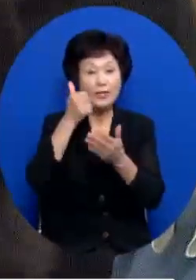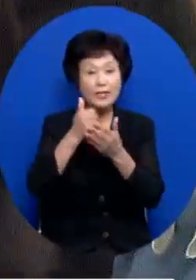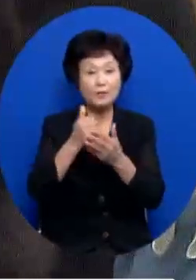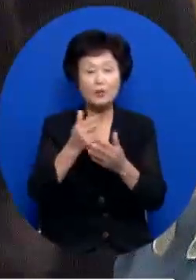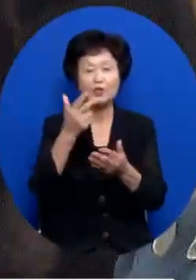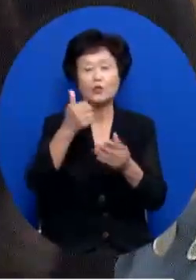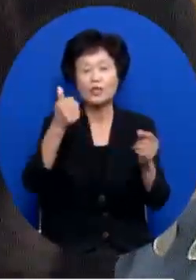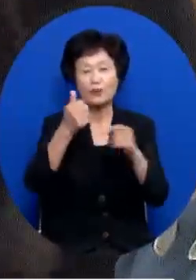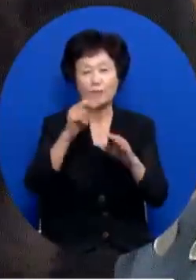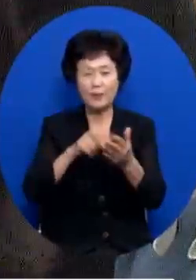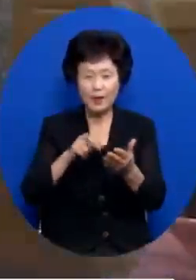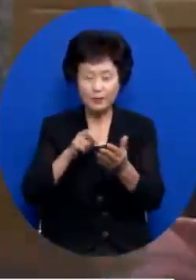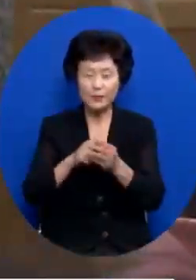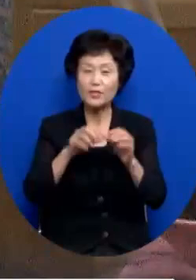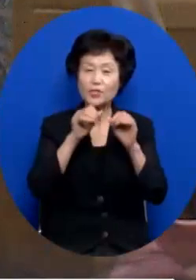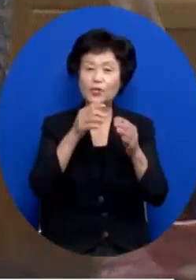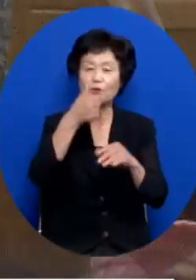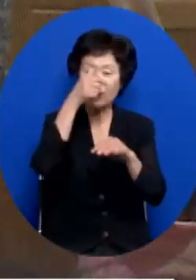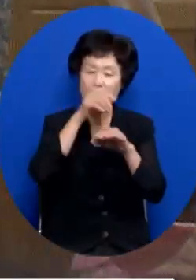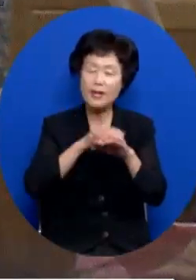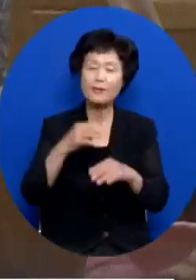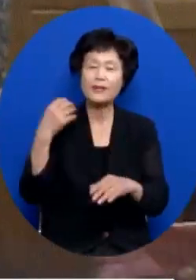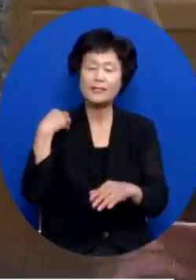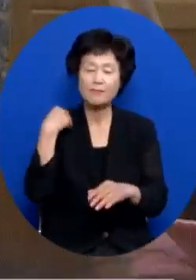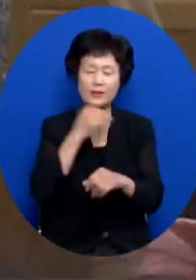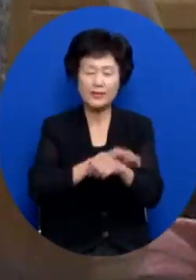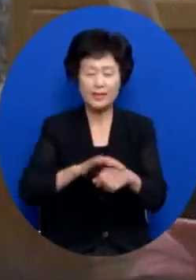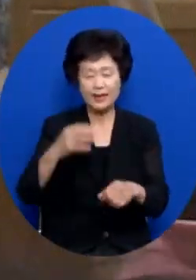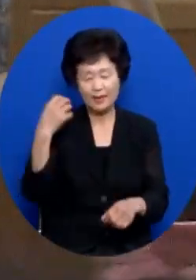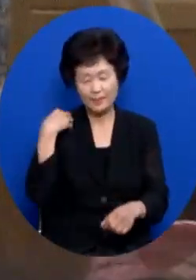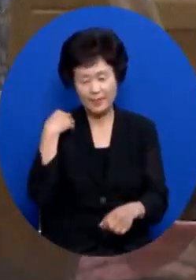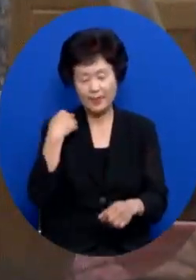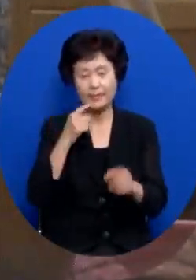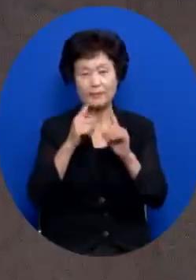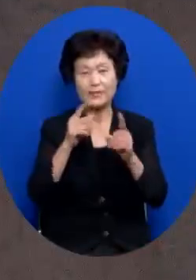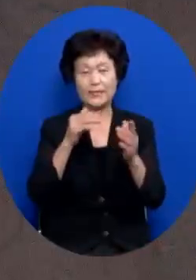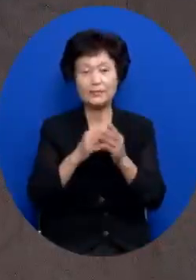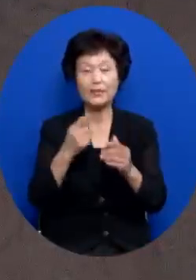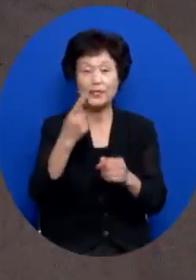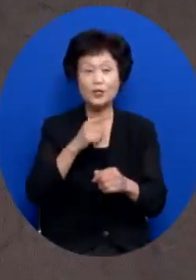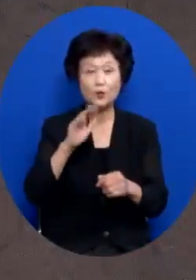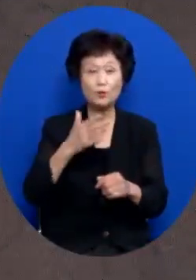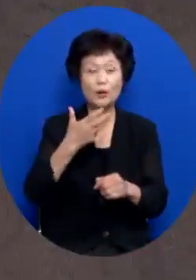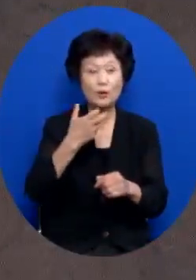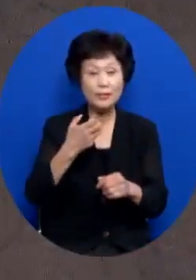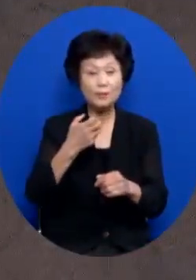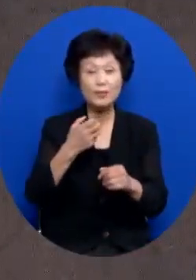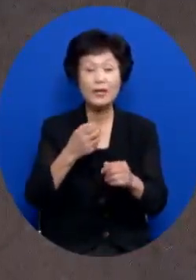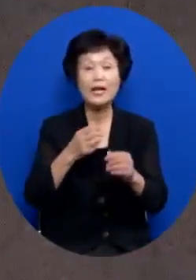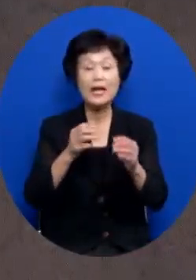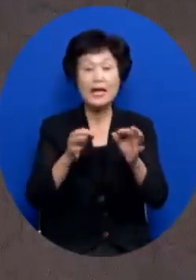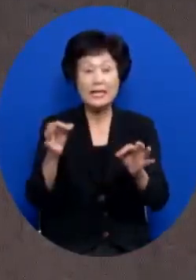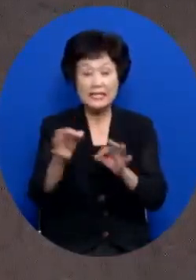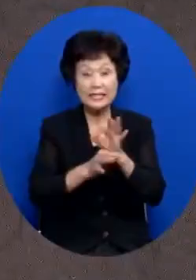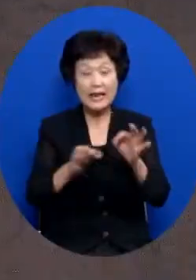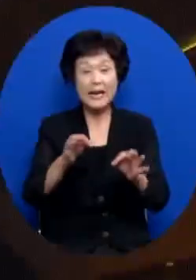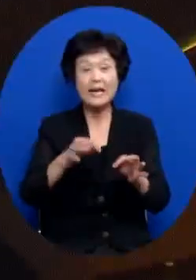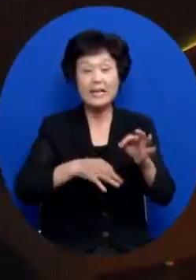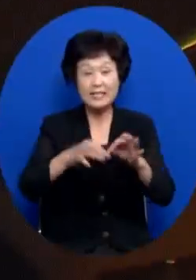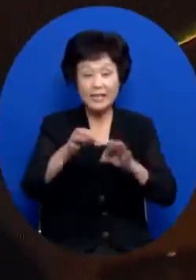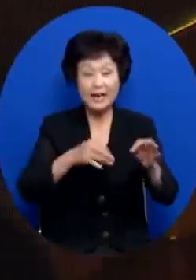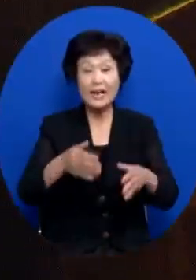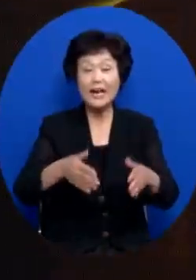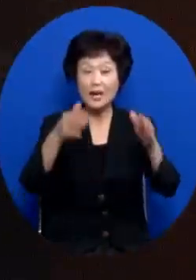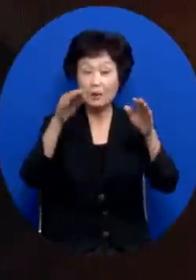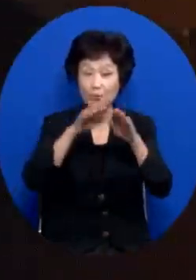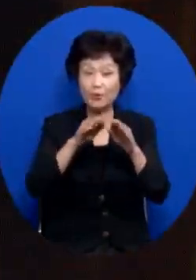선교와 예배의 사명을 잘 감당하겠다고 전했습니다. 지난 1980년 상가 건물에서 김사만 원로 목사와 20여